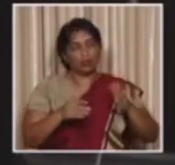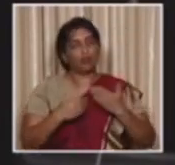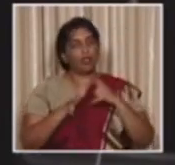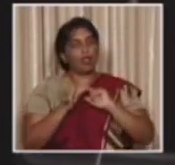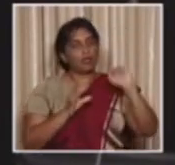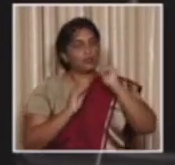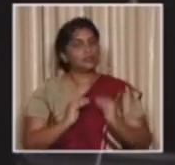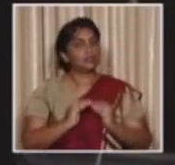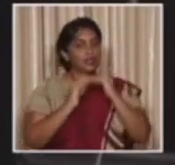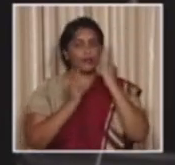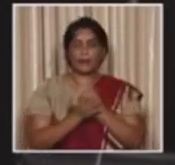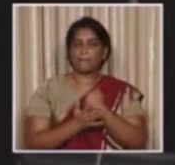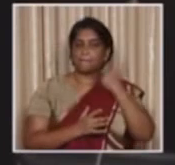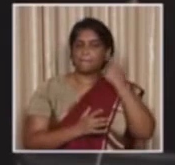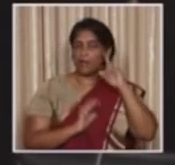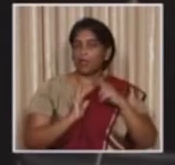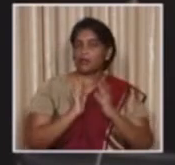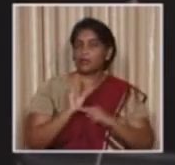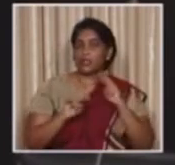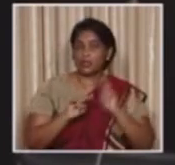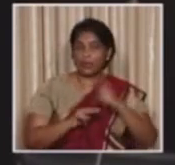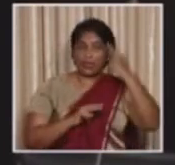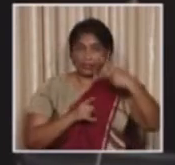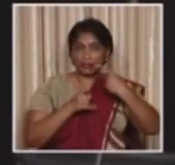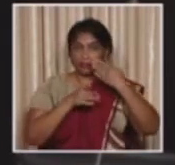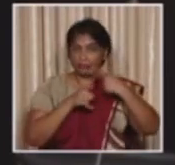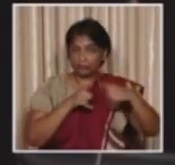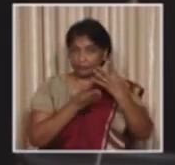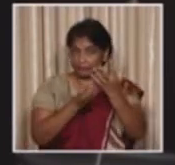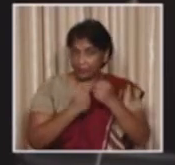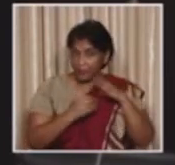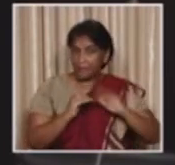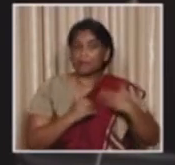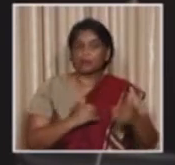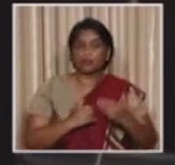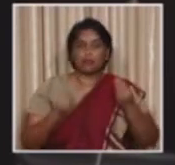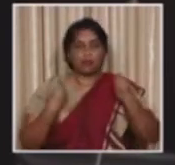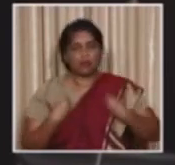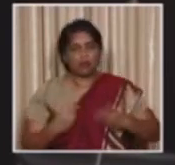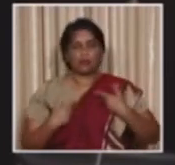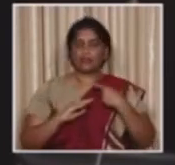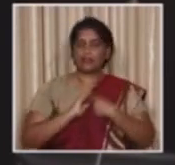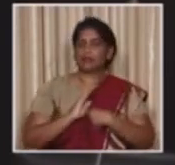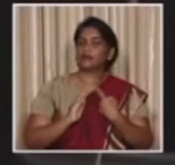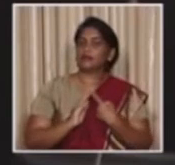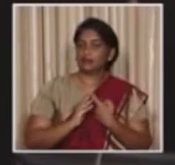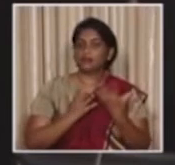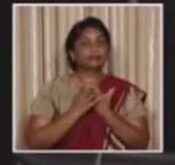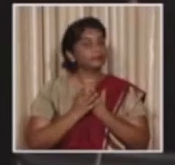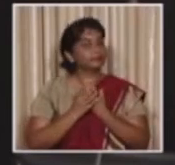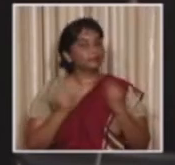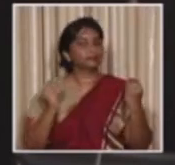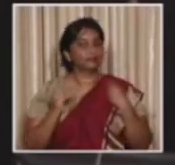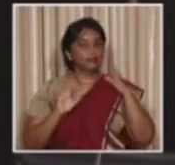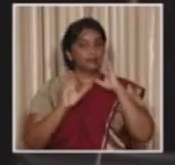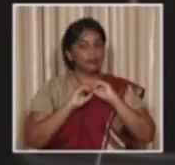ආසියානු සංවර්ධන බැංකුවේ බලාපොරොත්තු වන IMF එකේ දෙවැනි වාරිකේ ලැබුණාට පස්සේ විශේෂයෙන්ම අපේ බංකොලොත්භාවයෙන් රට අර ඉවත් වුණා කියන පණිවිඩය